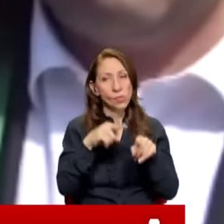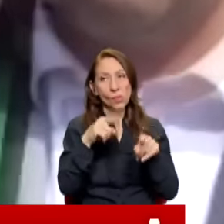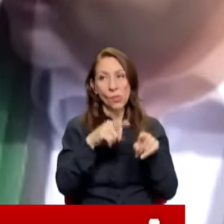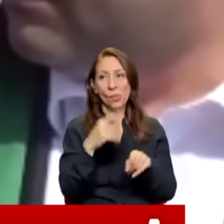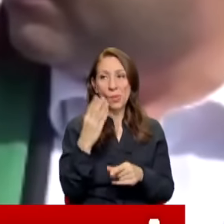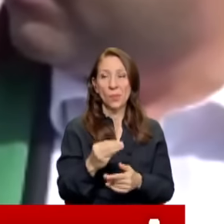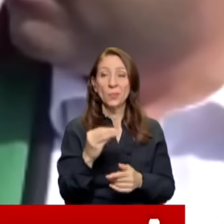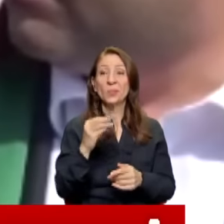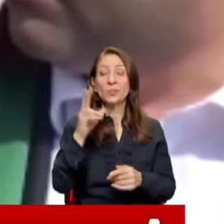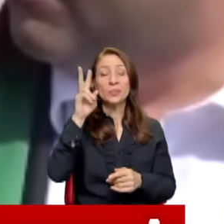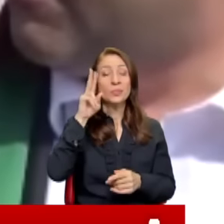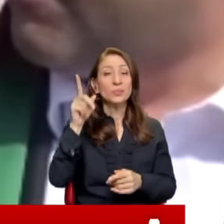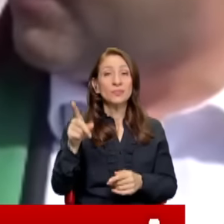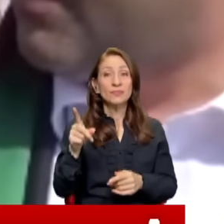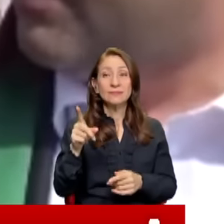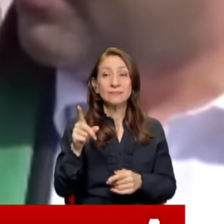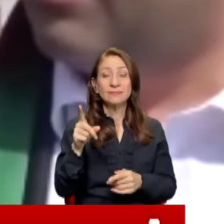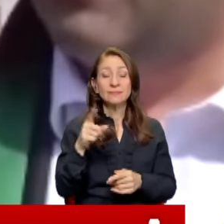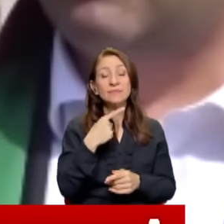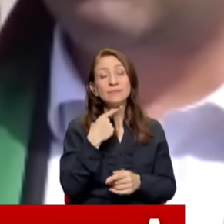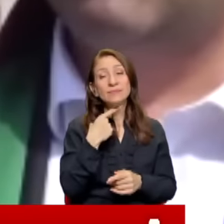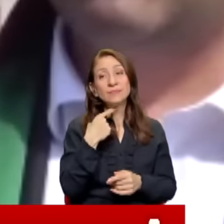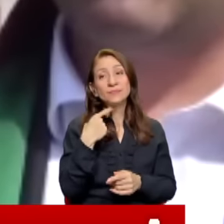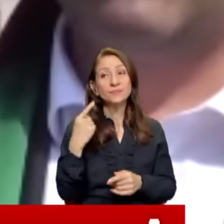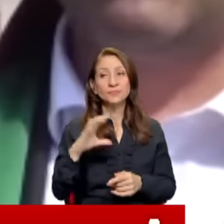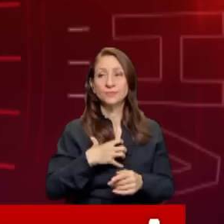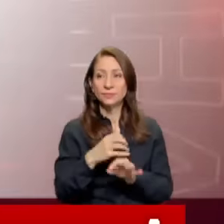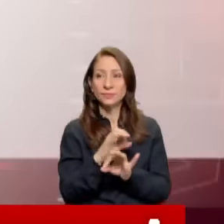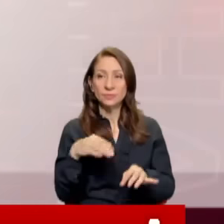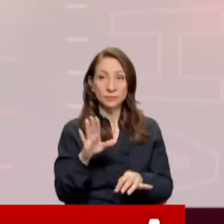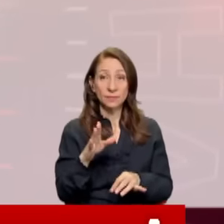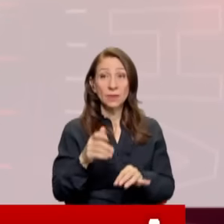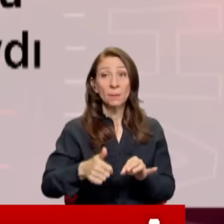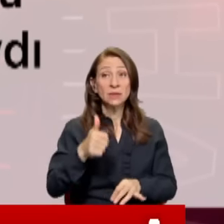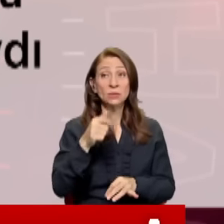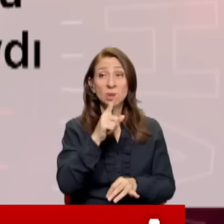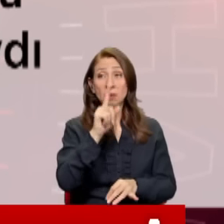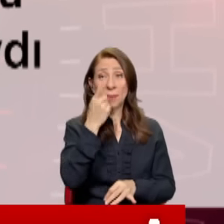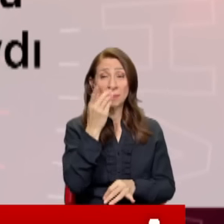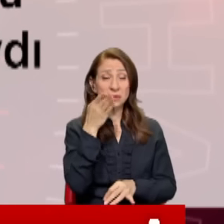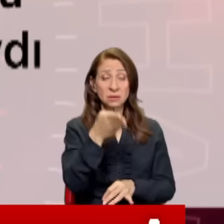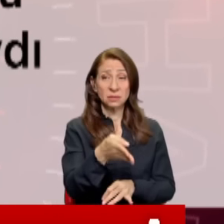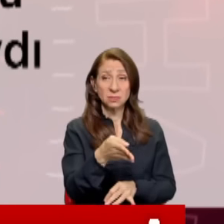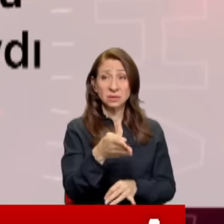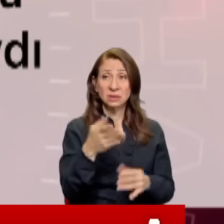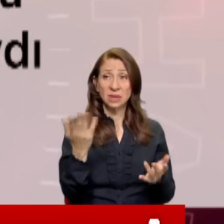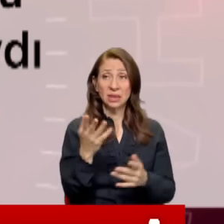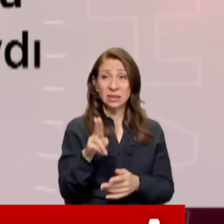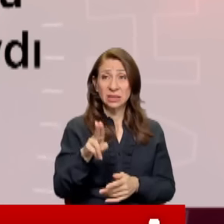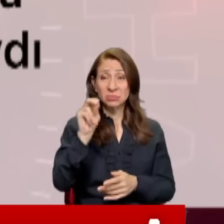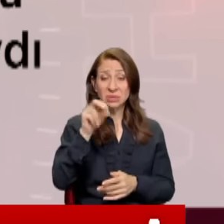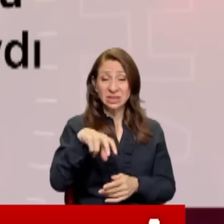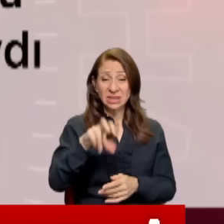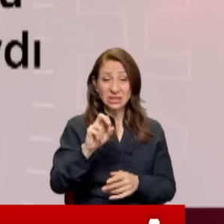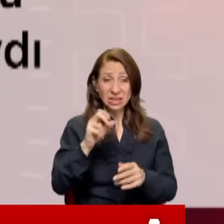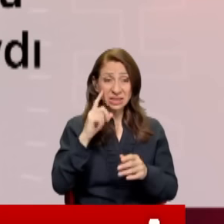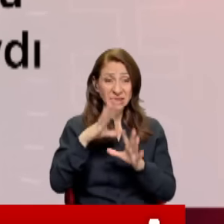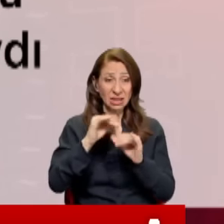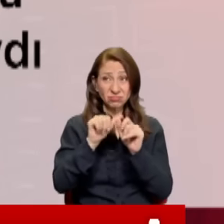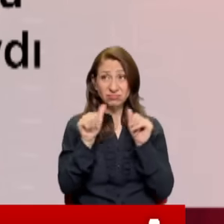olacağız Galatasaray asla sahipsiz değildir başkanımız oraya tek başına geldi sanki 708 silahlı